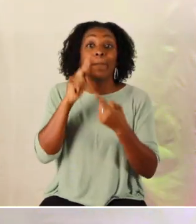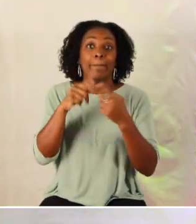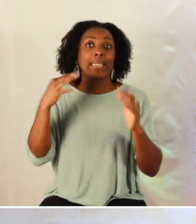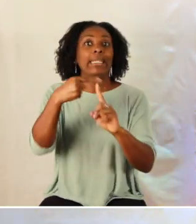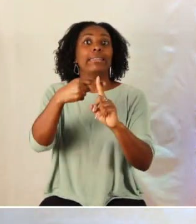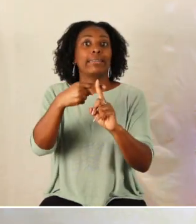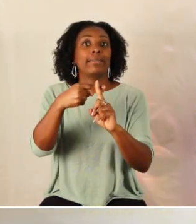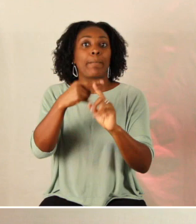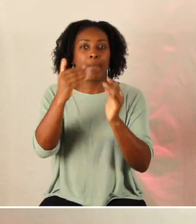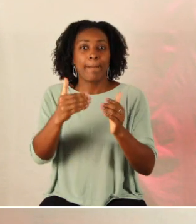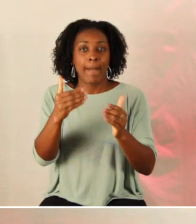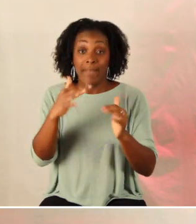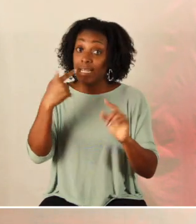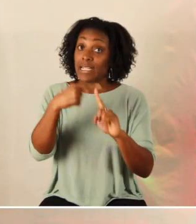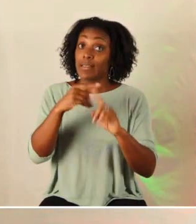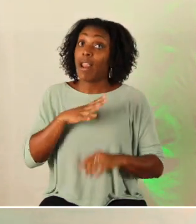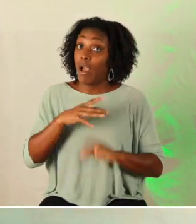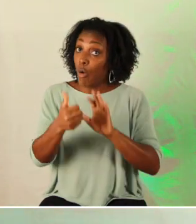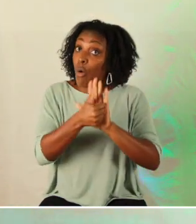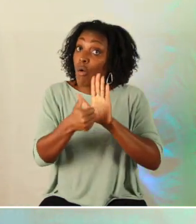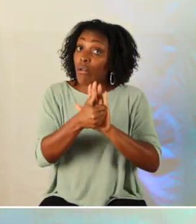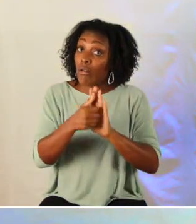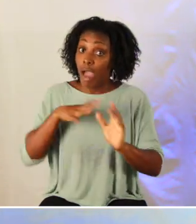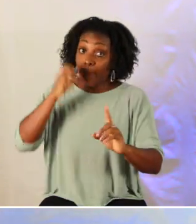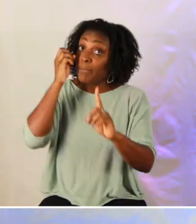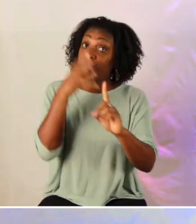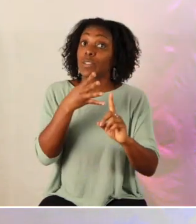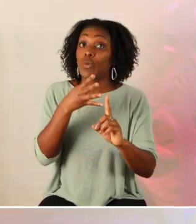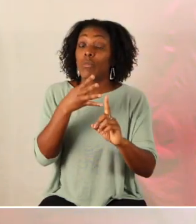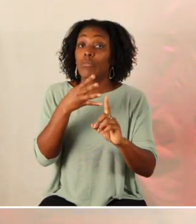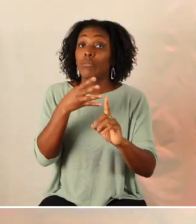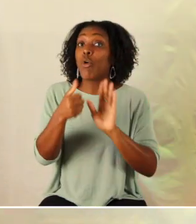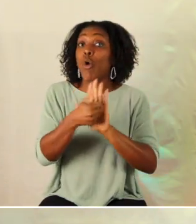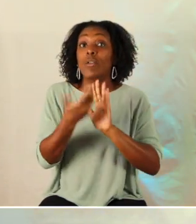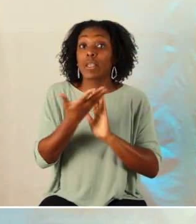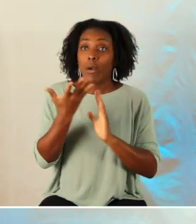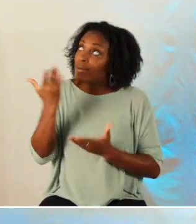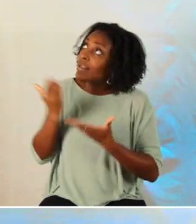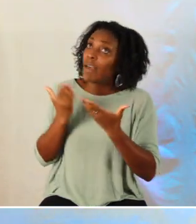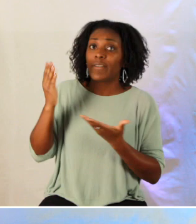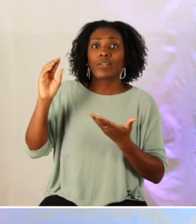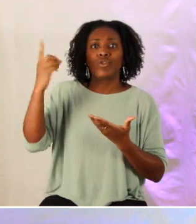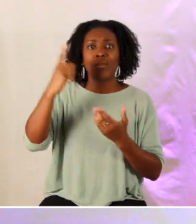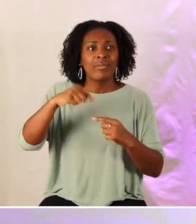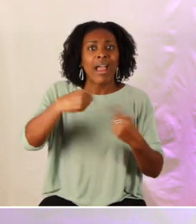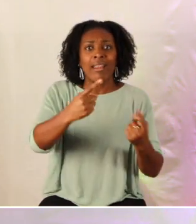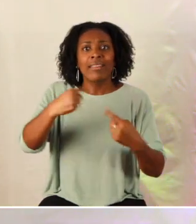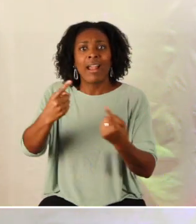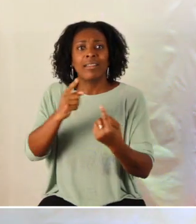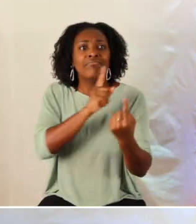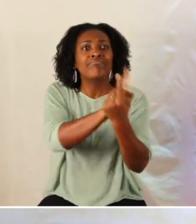l'Église, l'Église a une mission. Et cette mission, eh bien sûr, c'est de servir, d'aller vers les